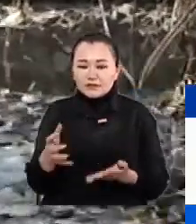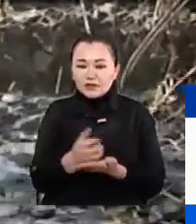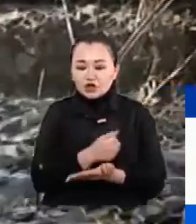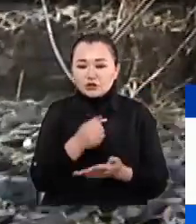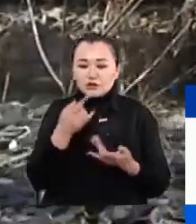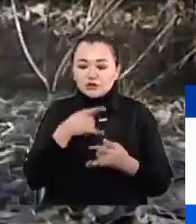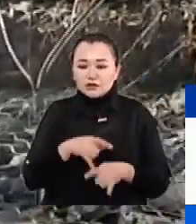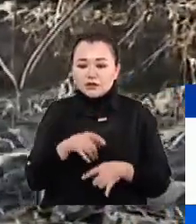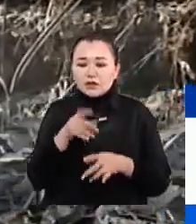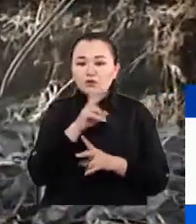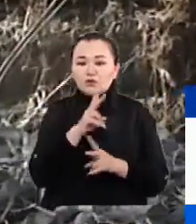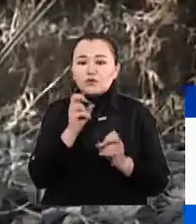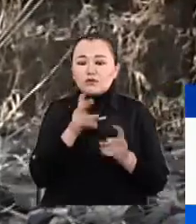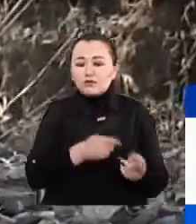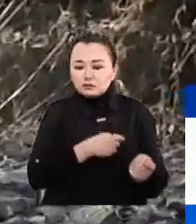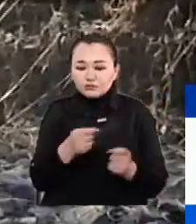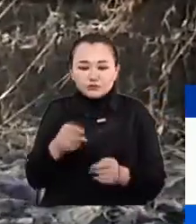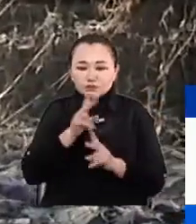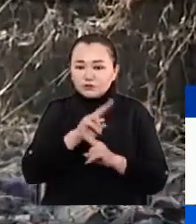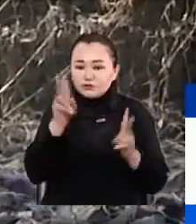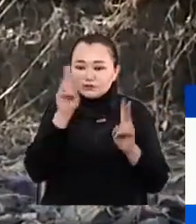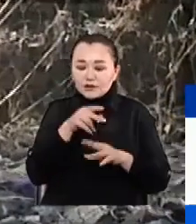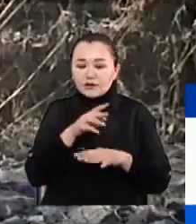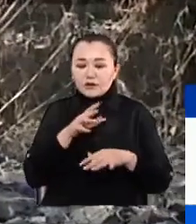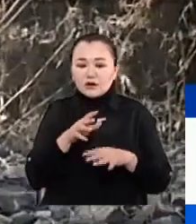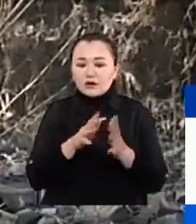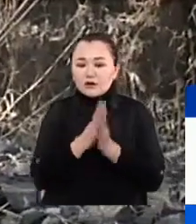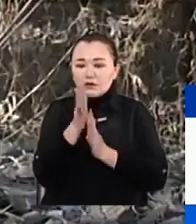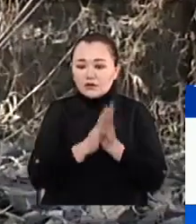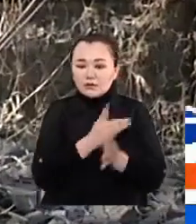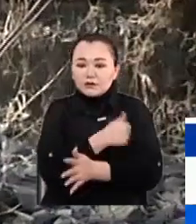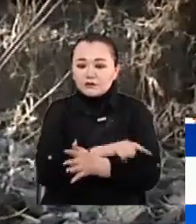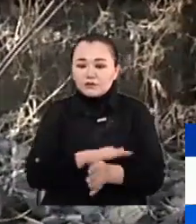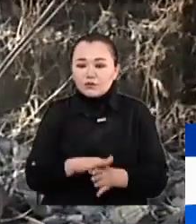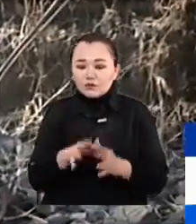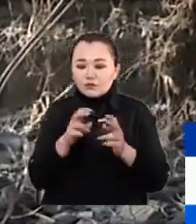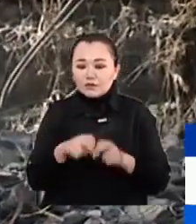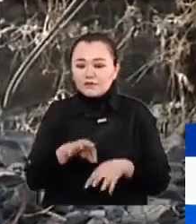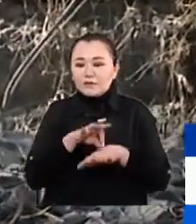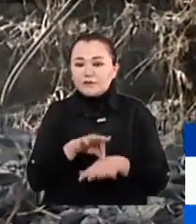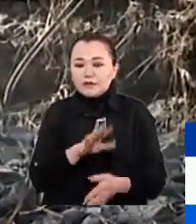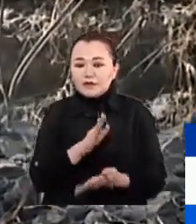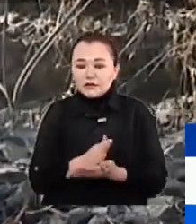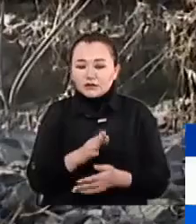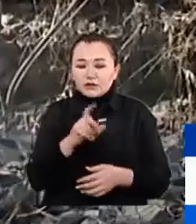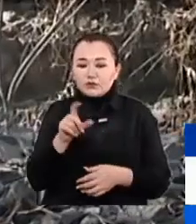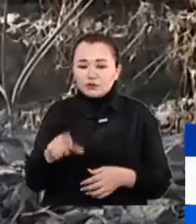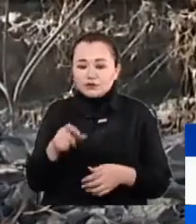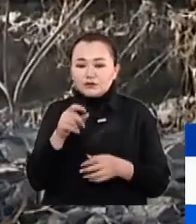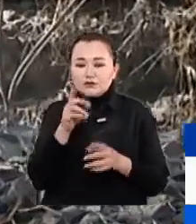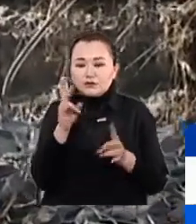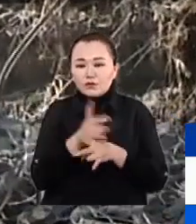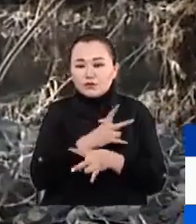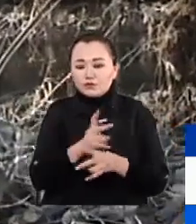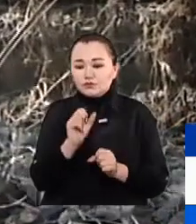қалай әкелгенін ешкім білмейді. Қазір мұнда медициналық қолғаптарға толы, себебі тексеру жүруде. Ал тұрғындар оқиға түнде